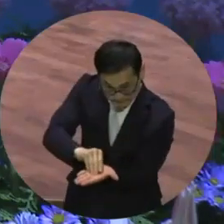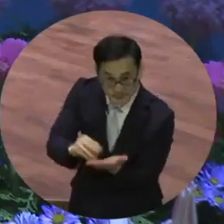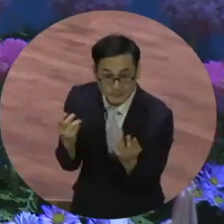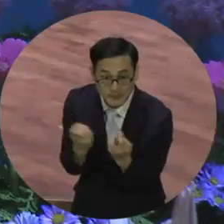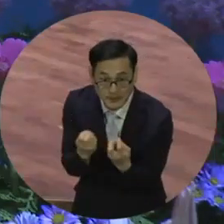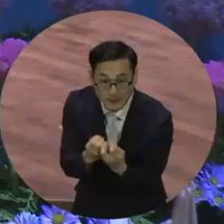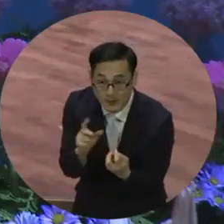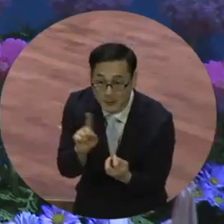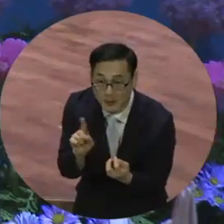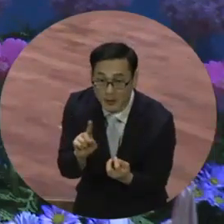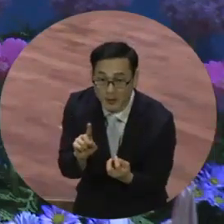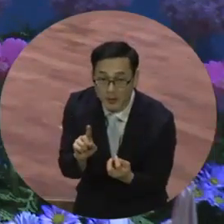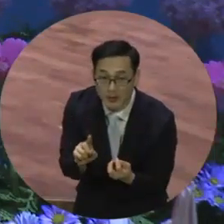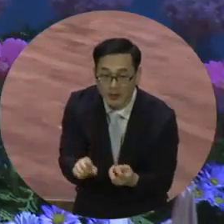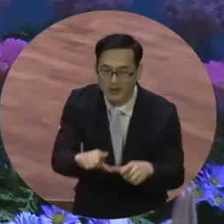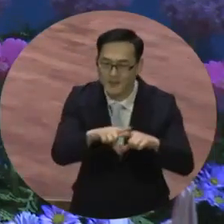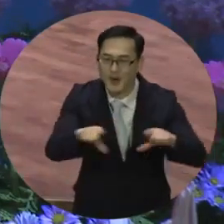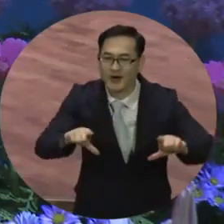방법은